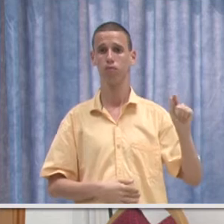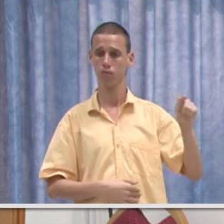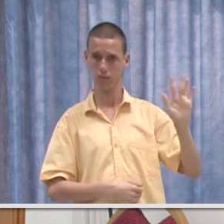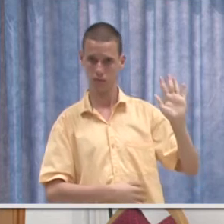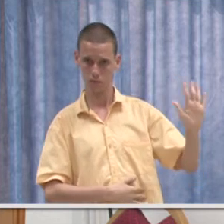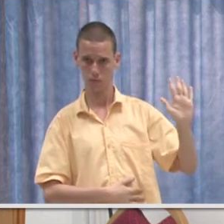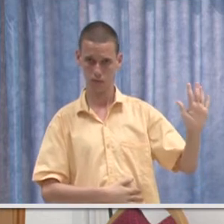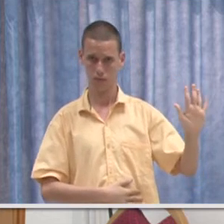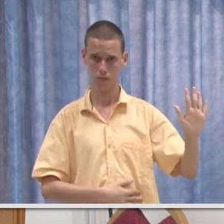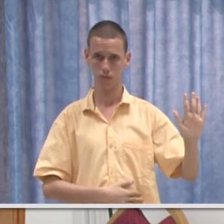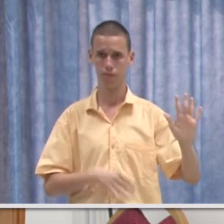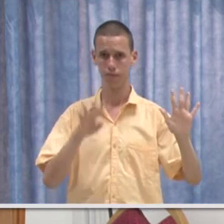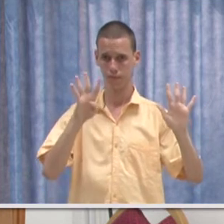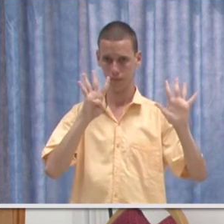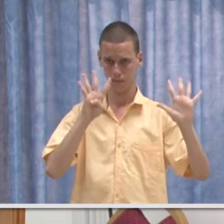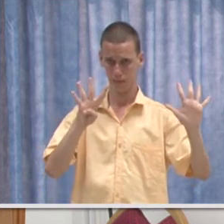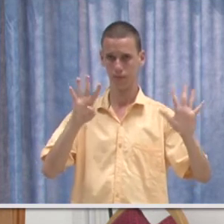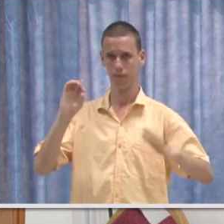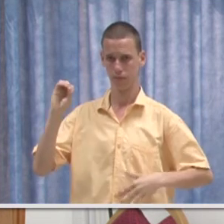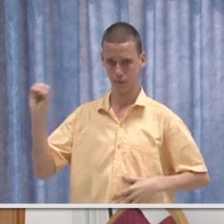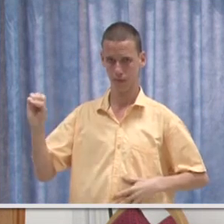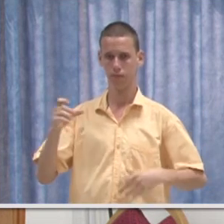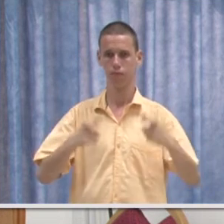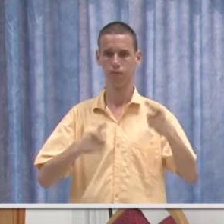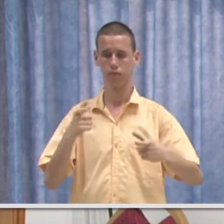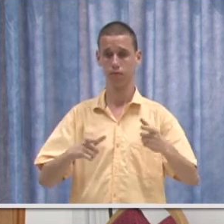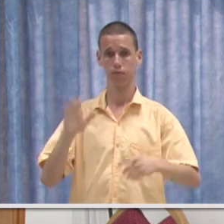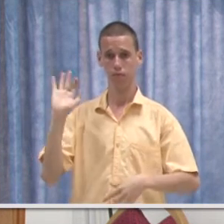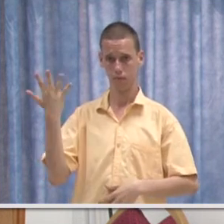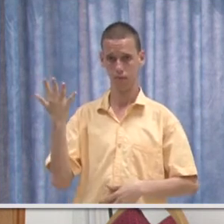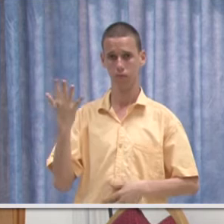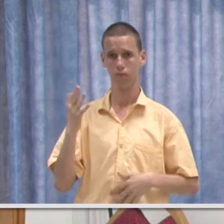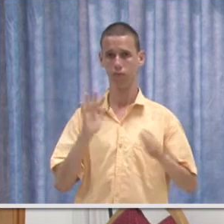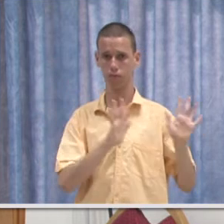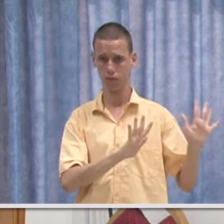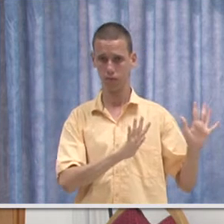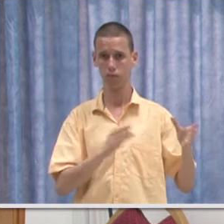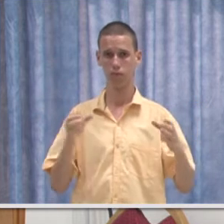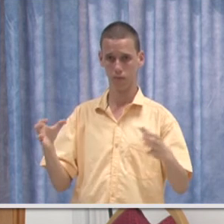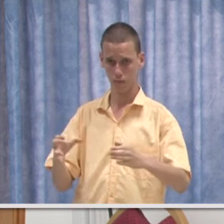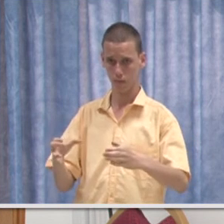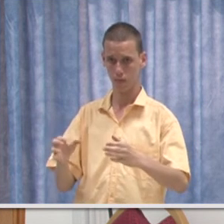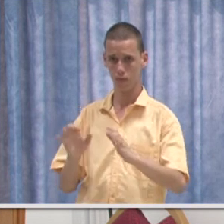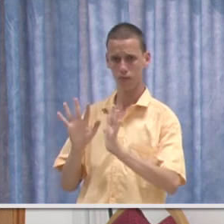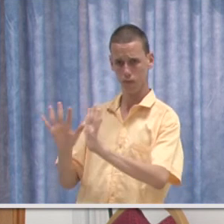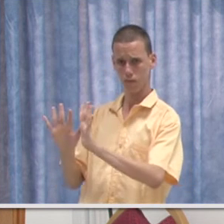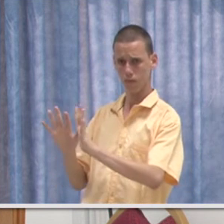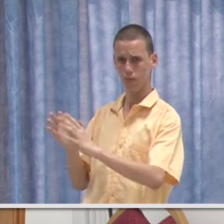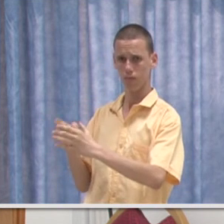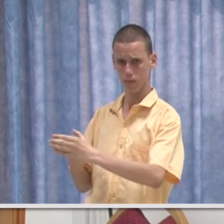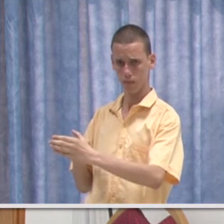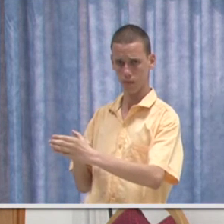80 personnes sont déjà en ce moment. Après, il y a 10 personnes, je parle autorement, dans l'hôpital